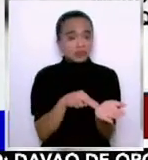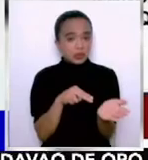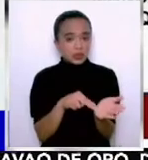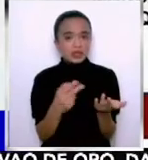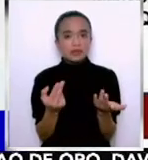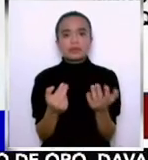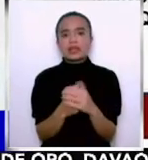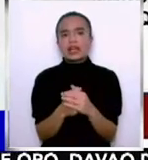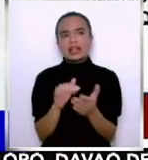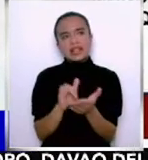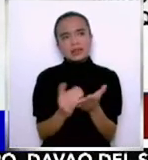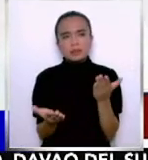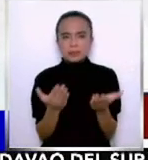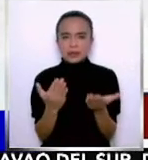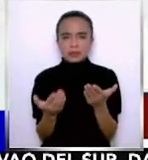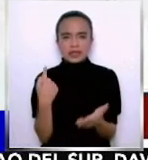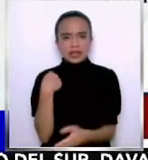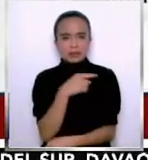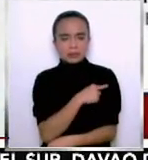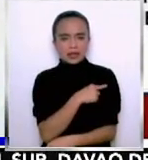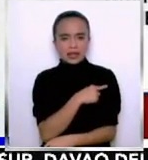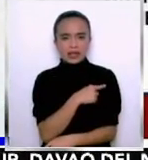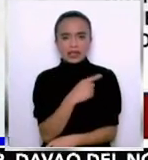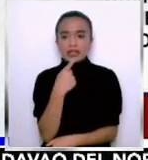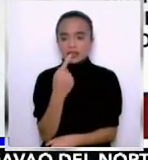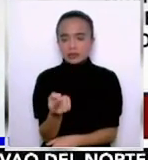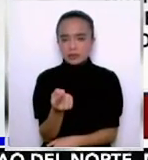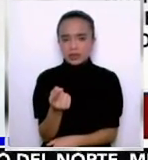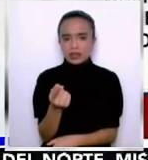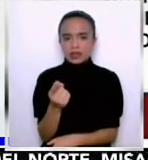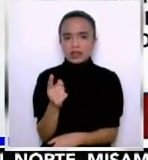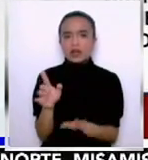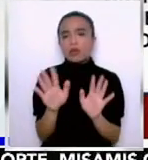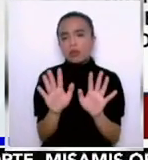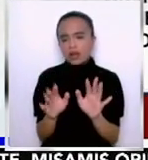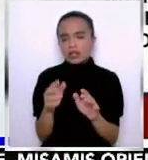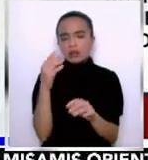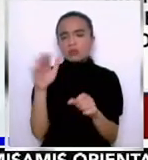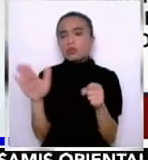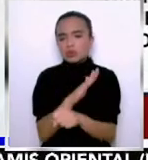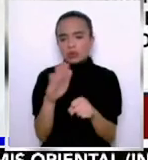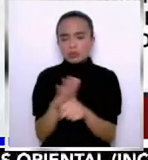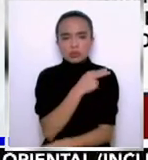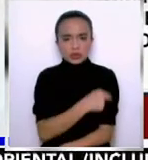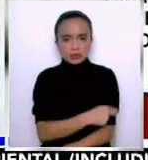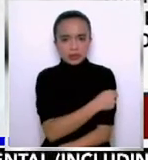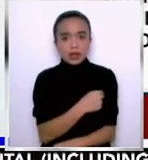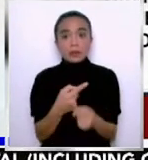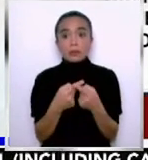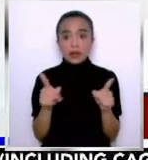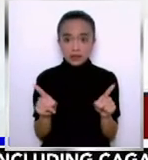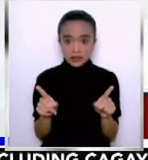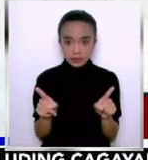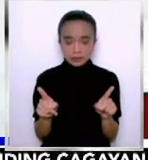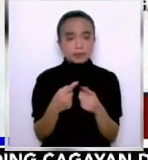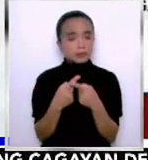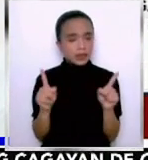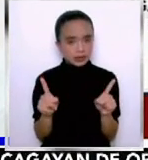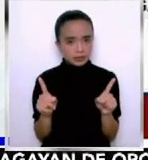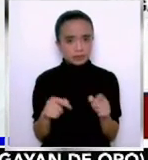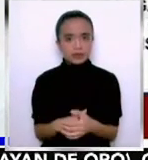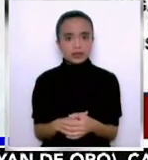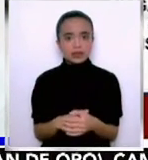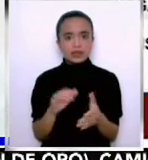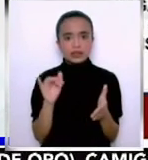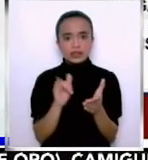siguro tatanggip na lang kami at sasabihin namin na puno na ang aming mga hospitals. But then, yun naman po, nagsishift lang